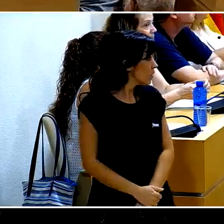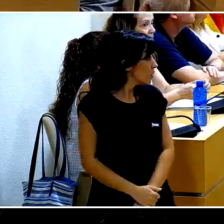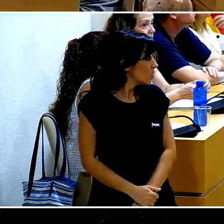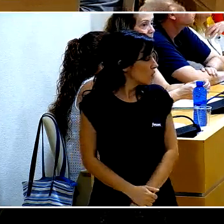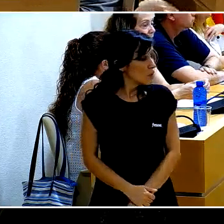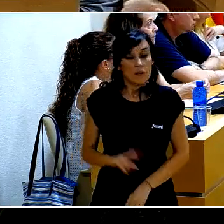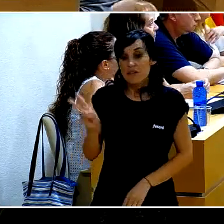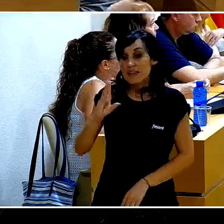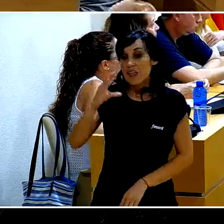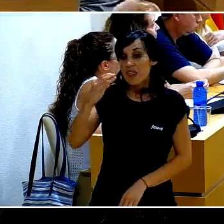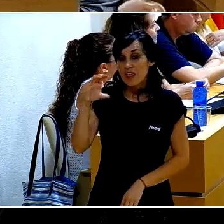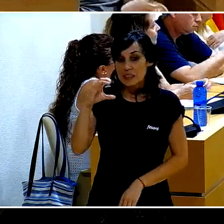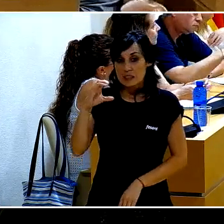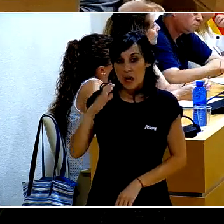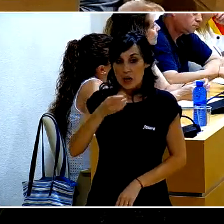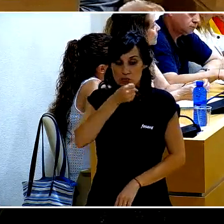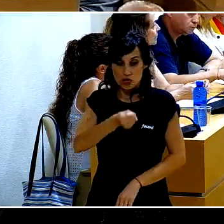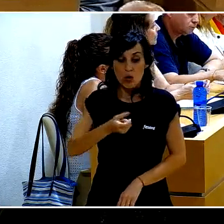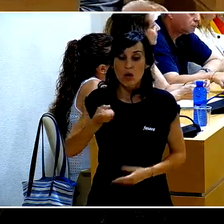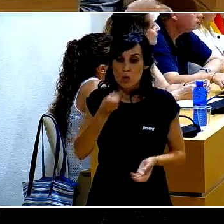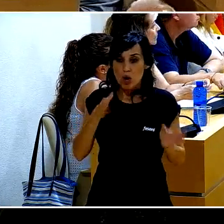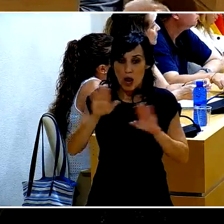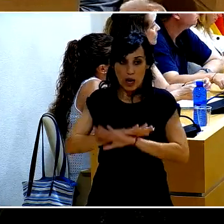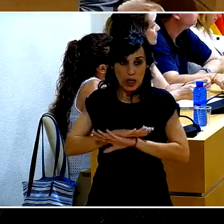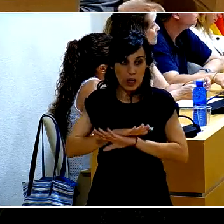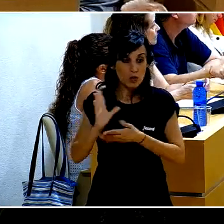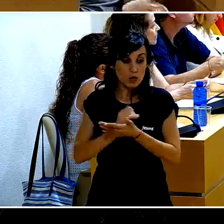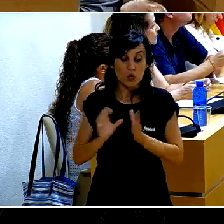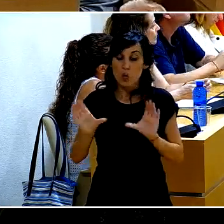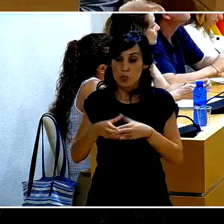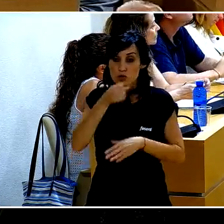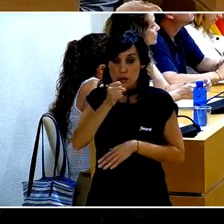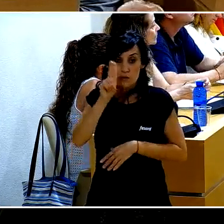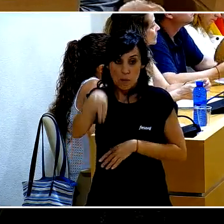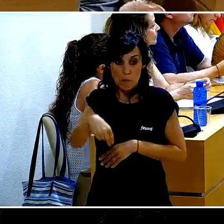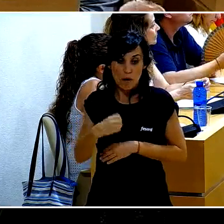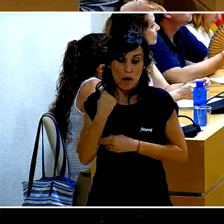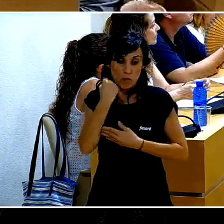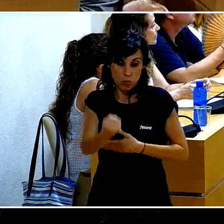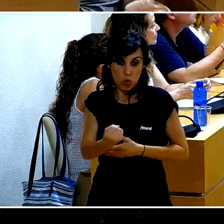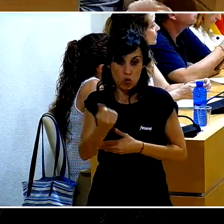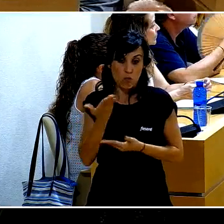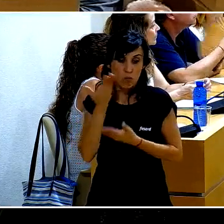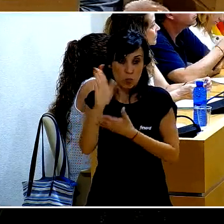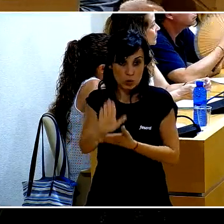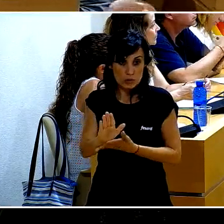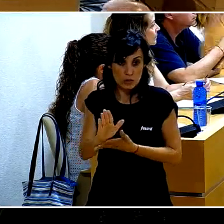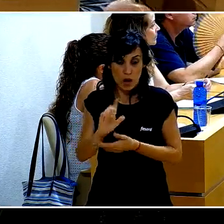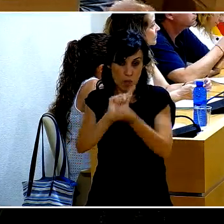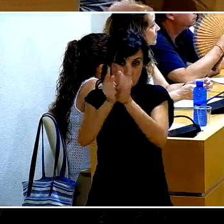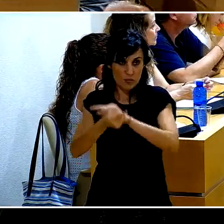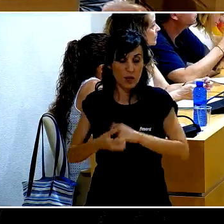Vicent Siscar, per el Partit Socialista. Sí, bona nit a totes i tots. El grup socialista també va a apoyar esta